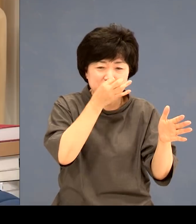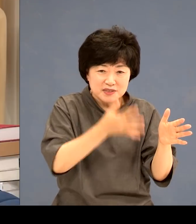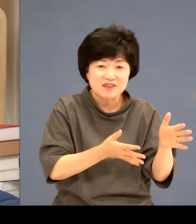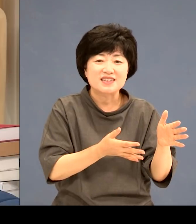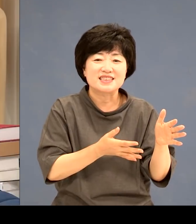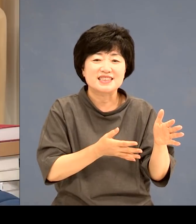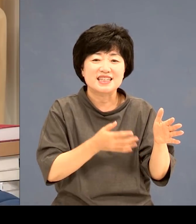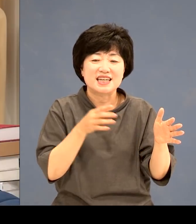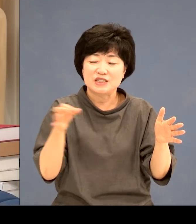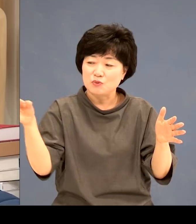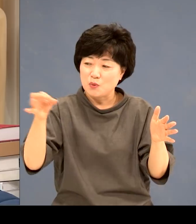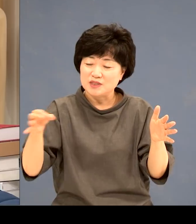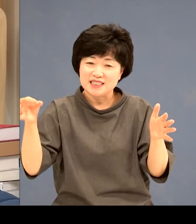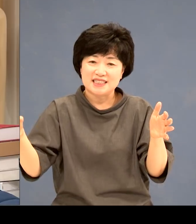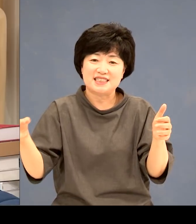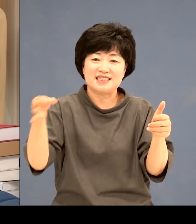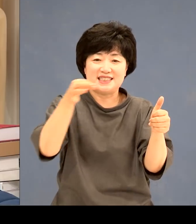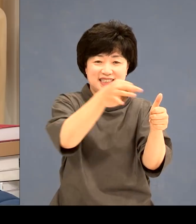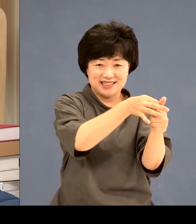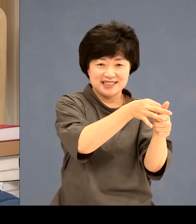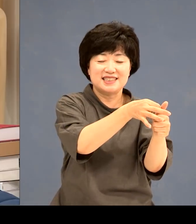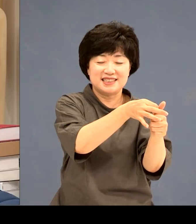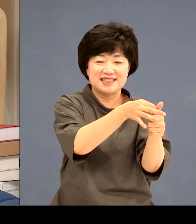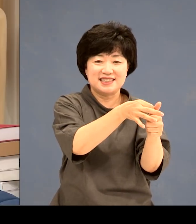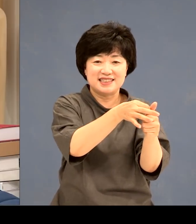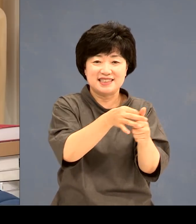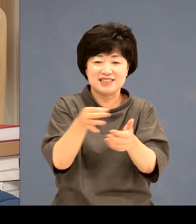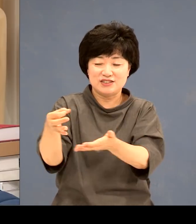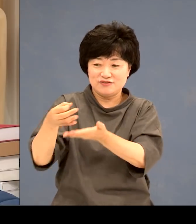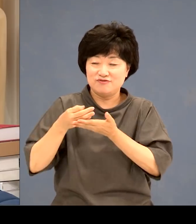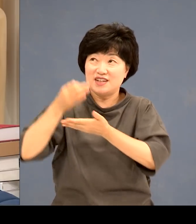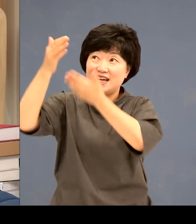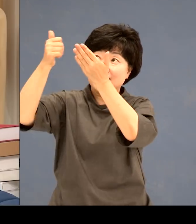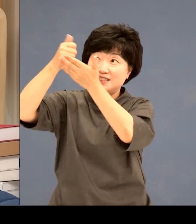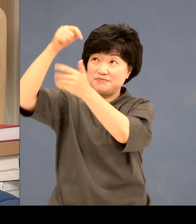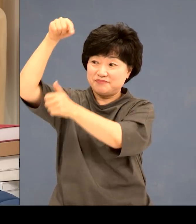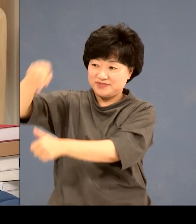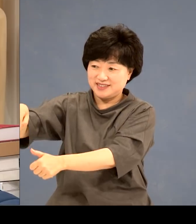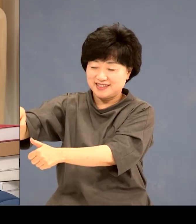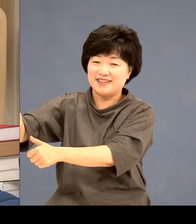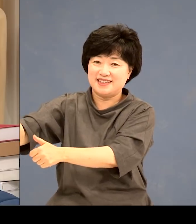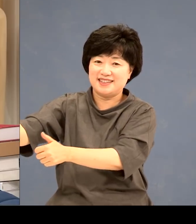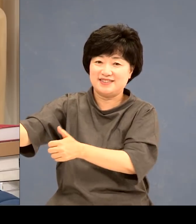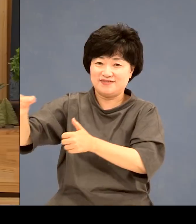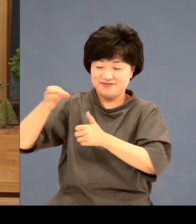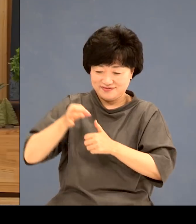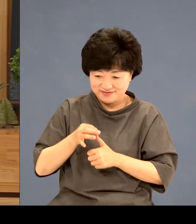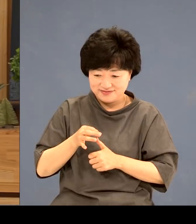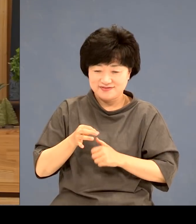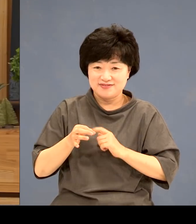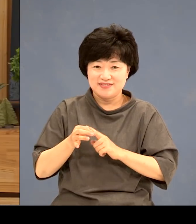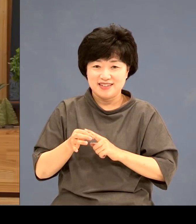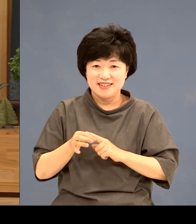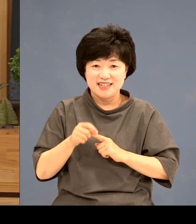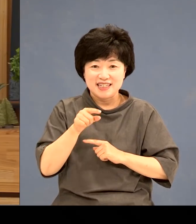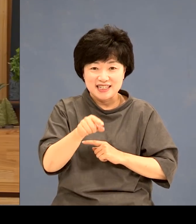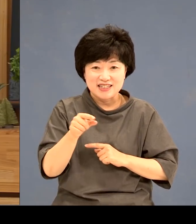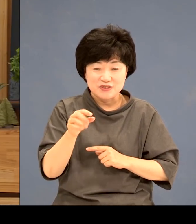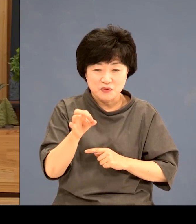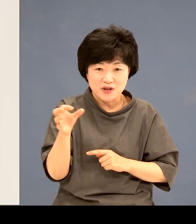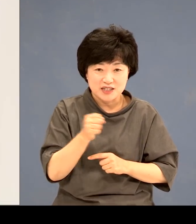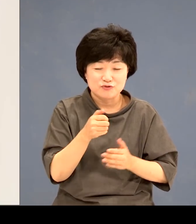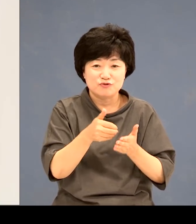선교사님 그동안 힘드셨는데 하나님께서 이 물질을 선교사님 가정에 흘리라는 그런 마음을 주셨어요. 그래서 이